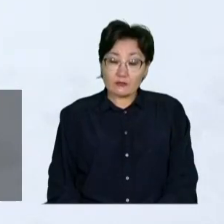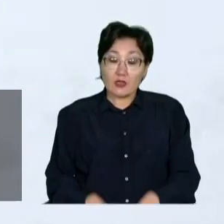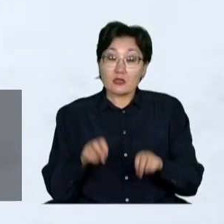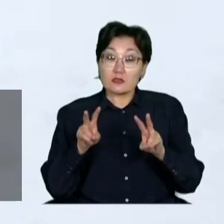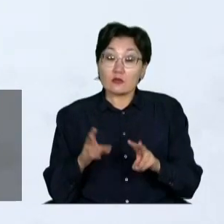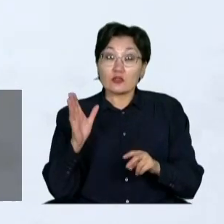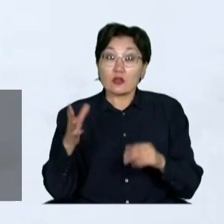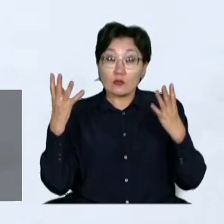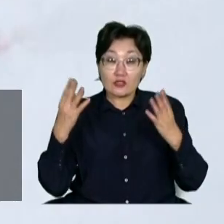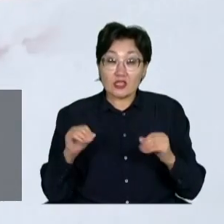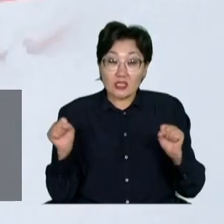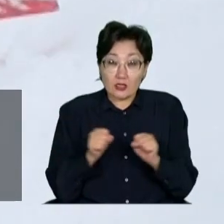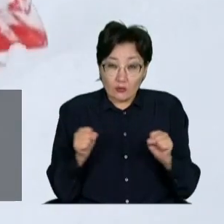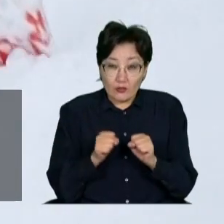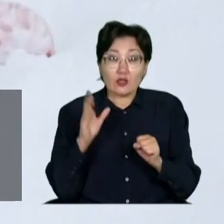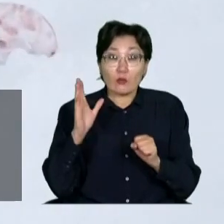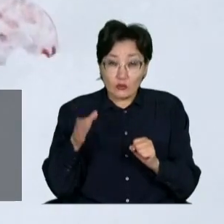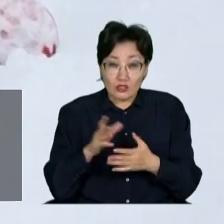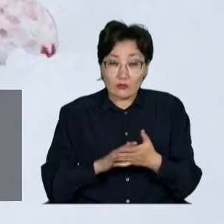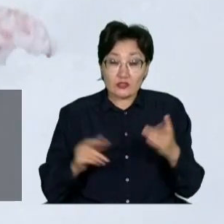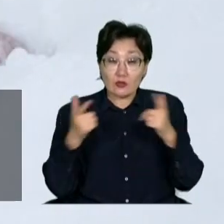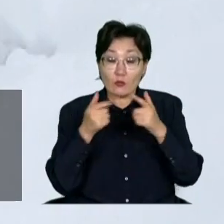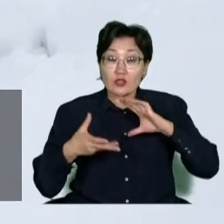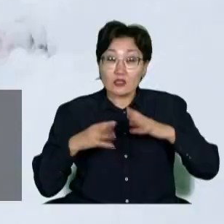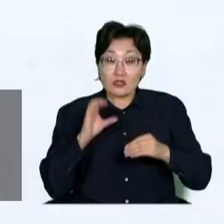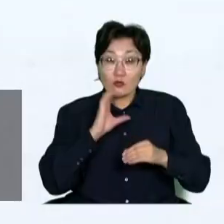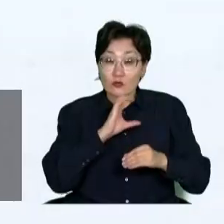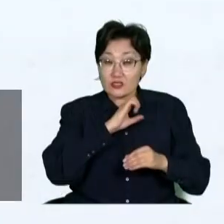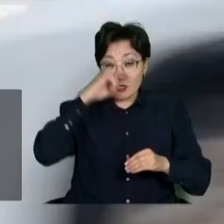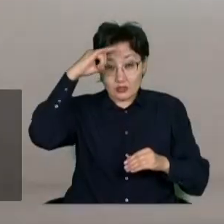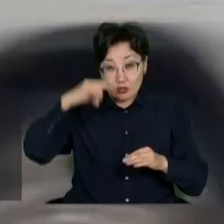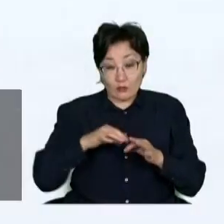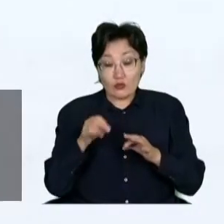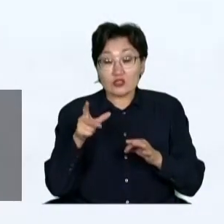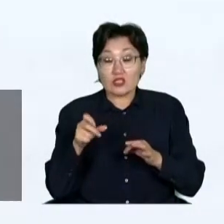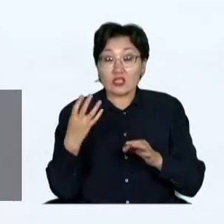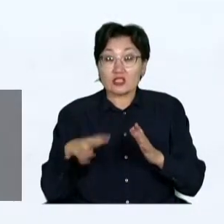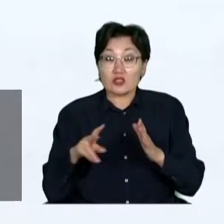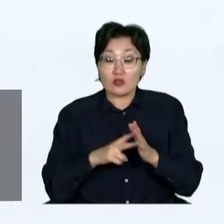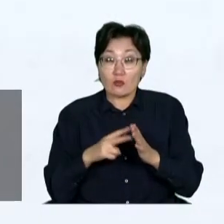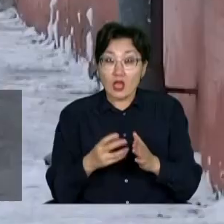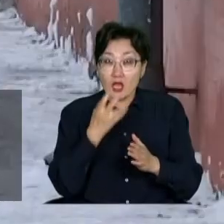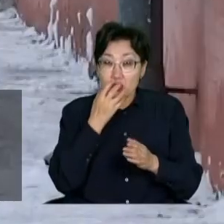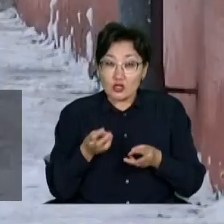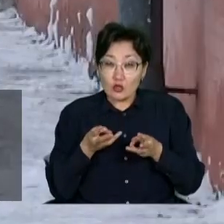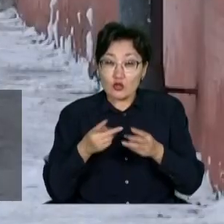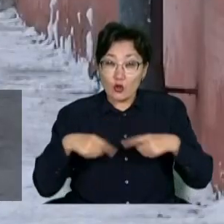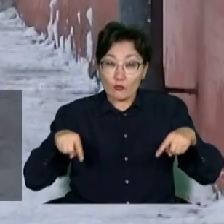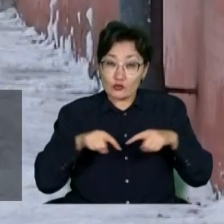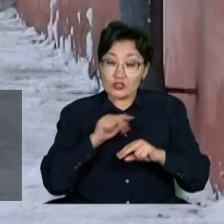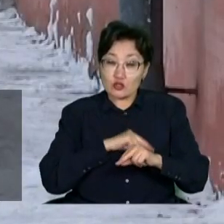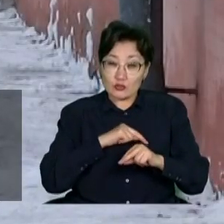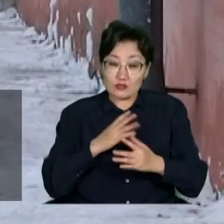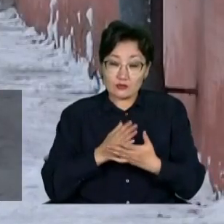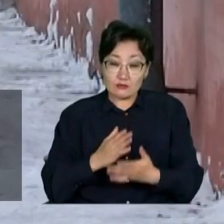Синоптиктер алдағы күндері аяз сақталатынын хабарлады. Жалпы солтүстік Қазақстан облысында 347 жылыту пункті бар. Нұргүл Алина,